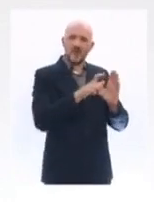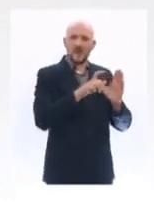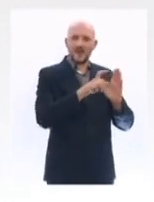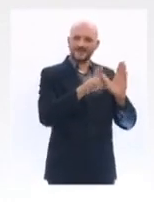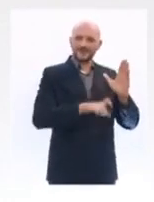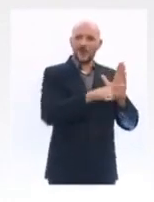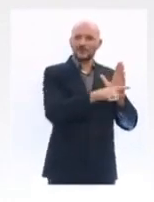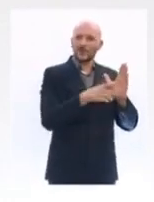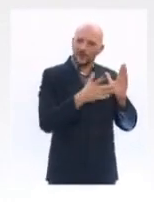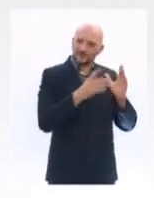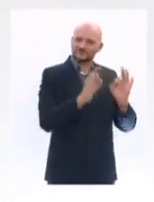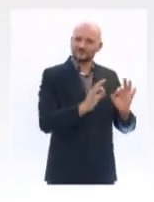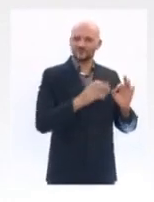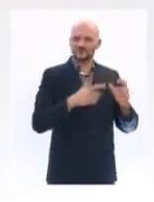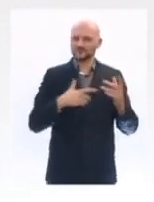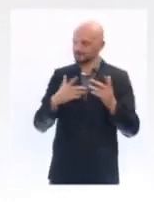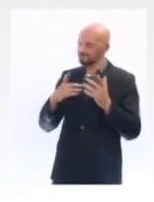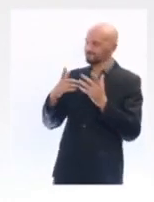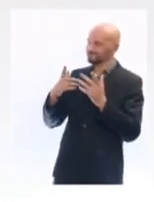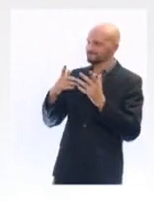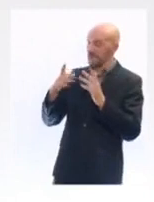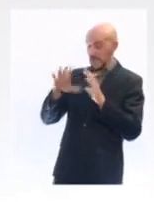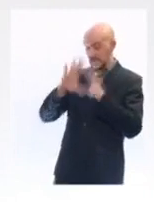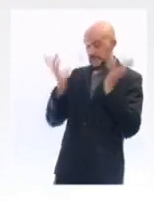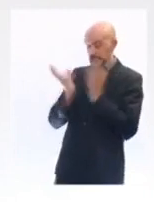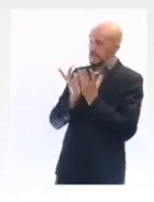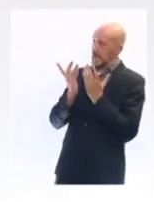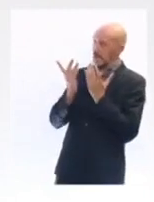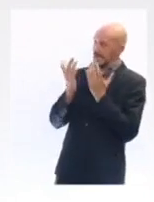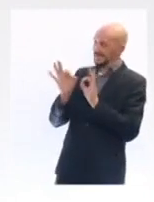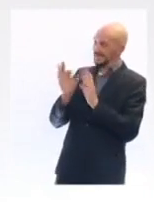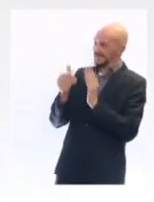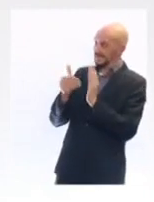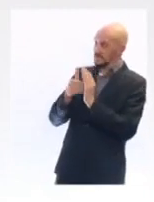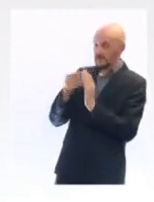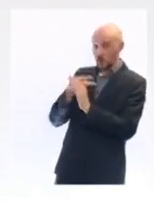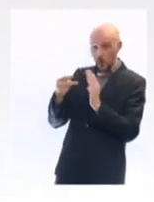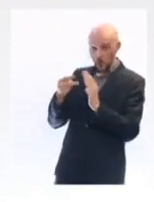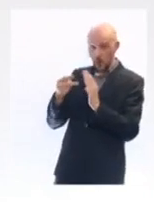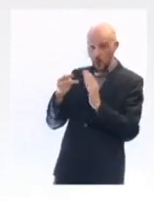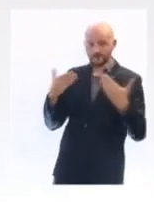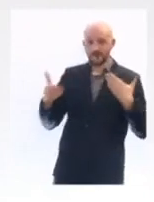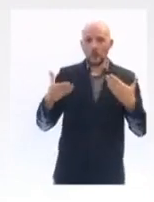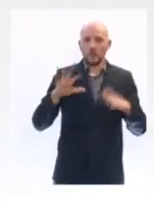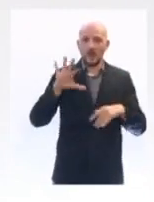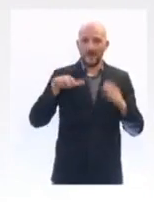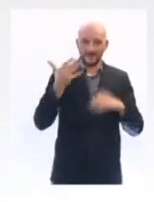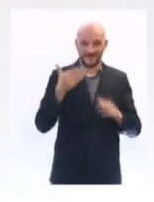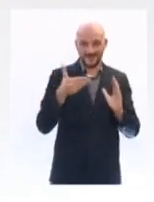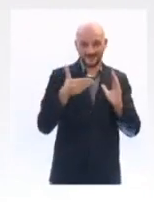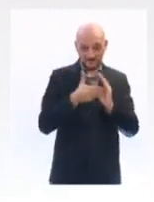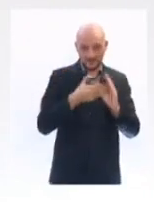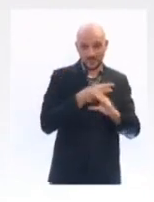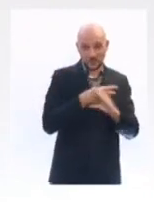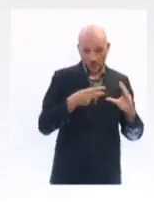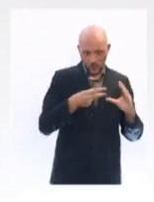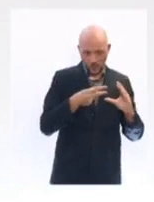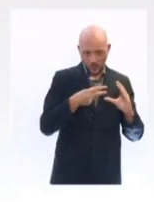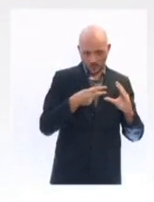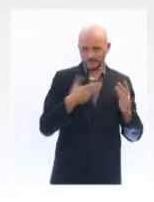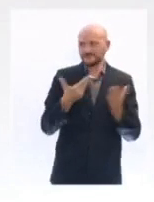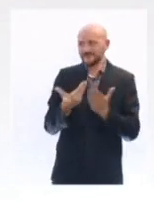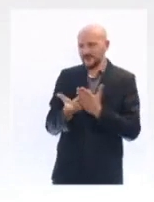exactement à ce qui avait été demandé par la CPME et par un certain nombre d'entrepreneurs. Je précise que cette aide sur les